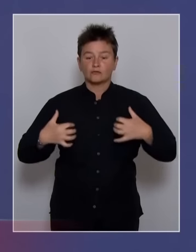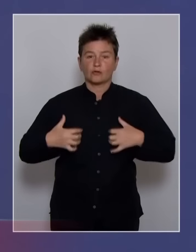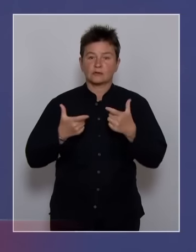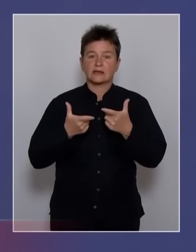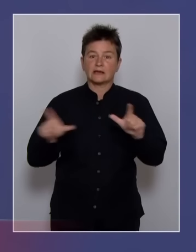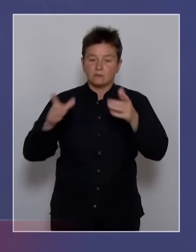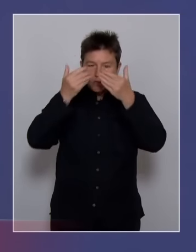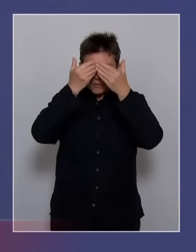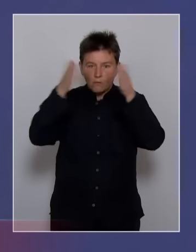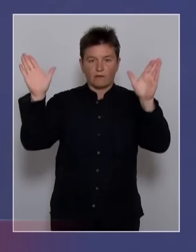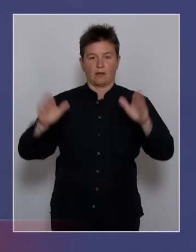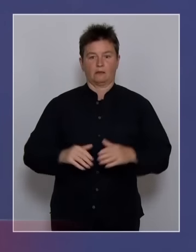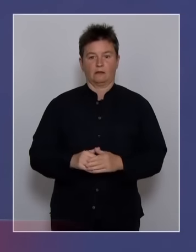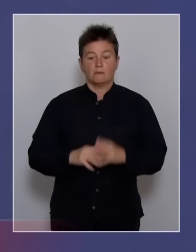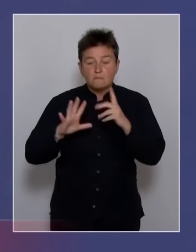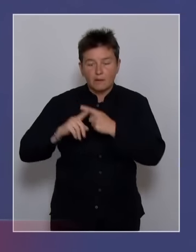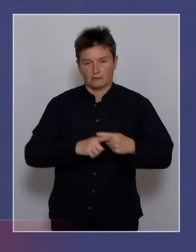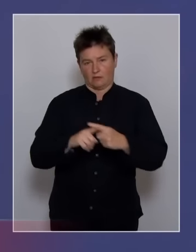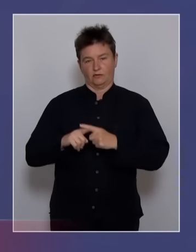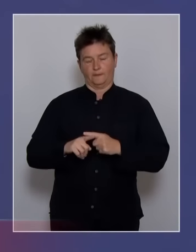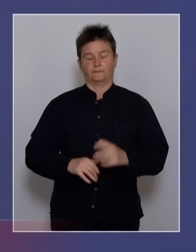et ouverte partagée